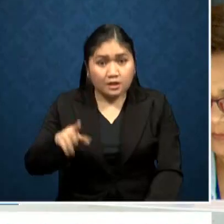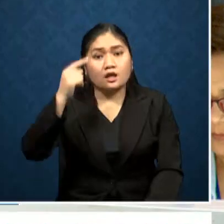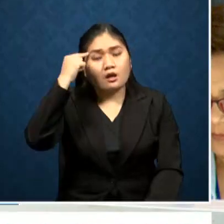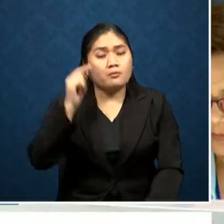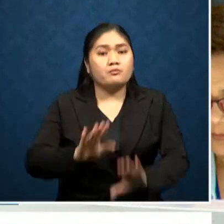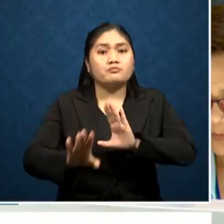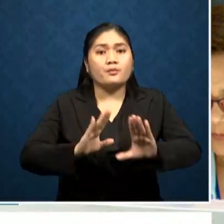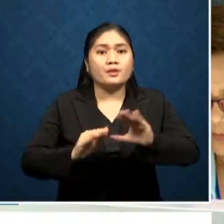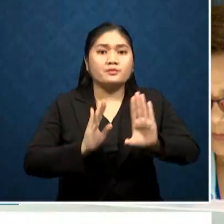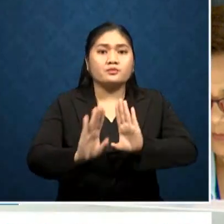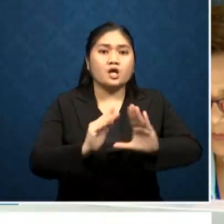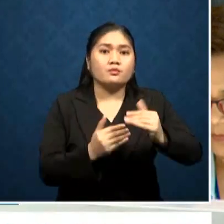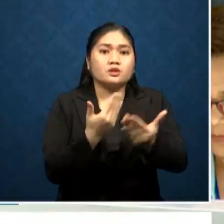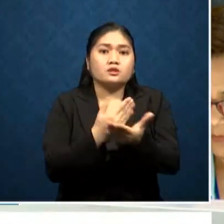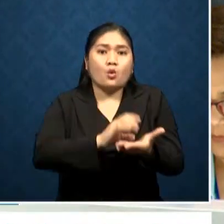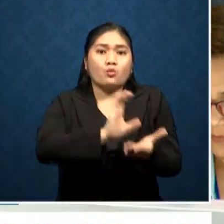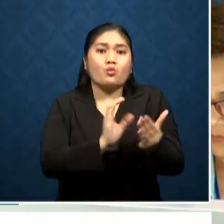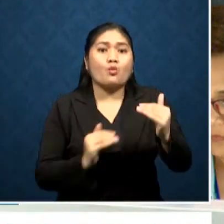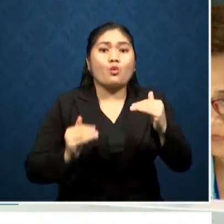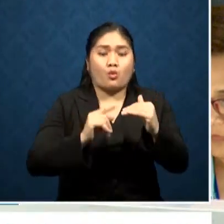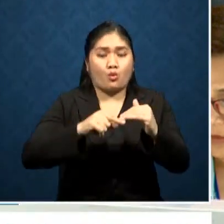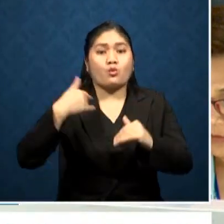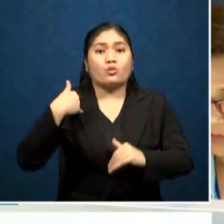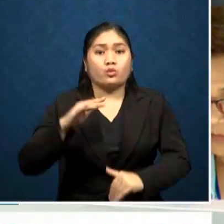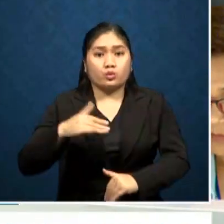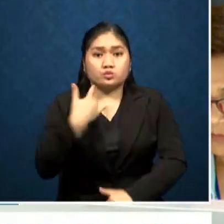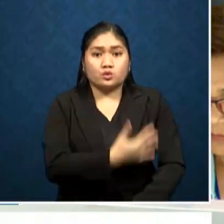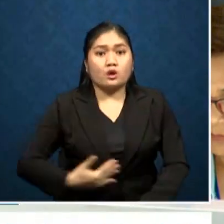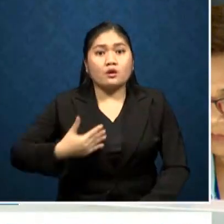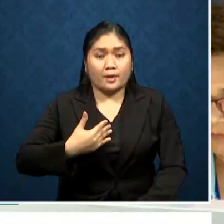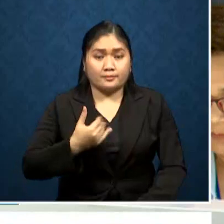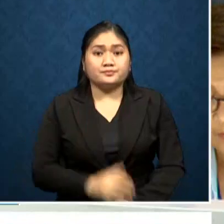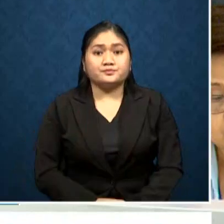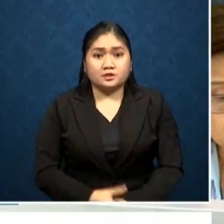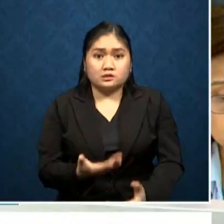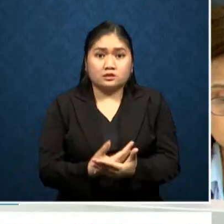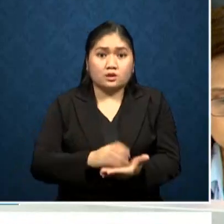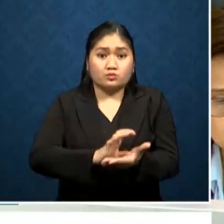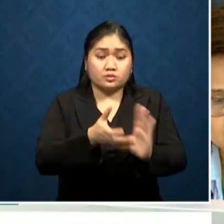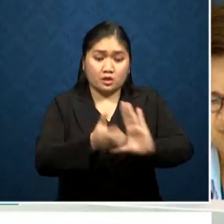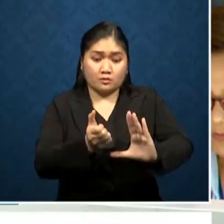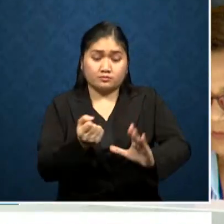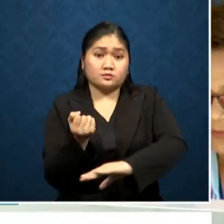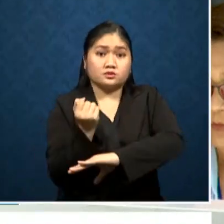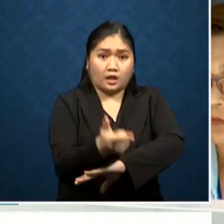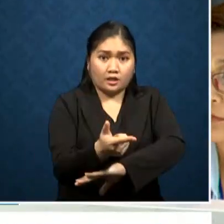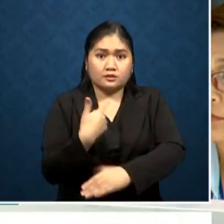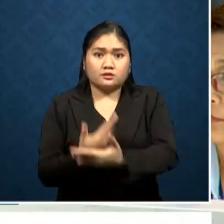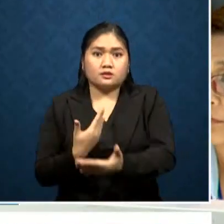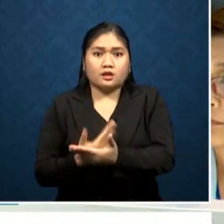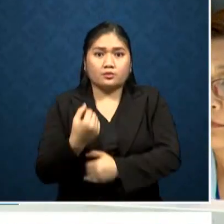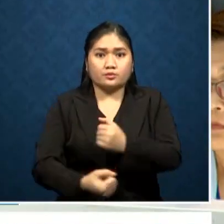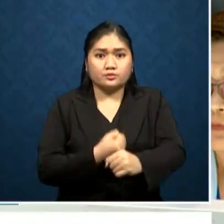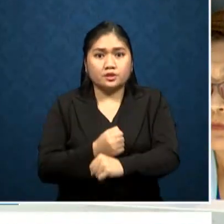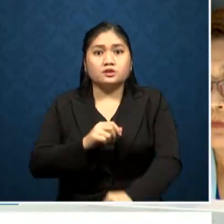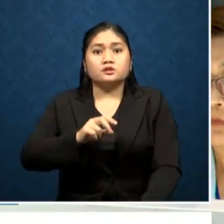กับงบกองทุนหลัปการสูภาพแห่งชาติสำรบงบดุลและรายงานการรับจ่ายเงินของกองทุนหบปกสขภแงชาิประจำ